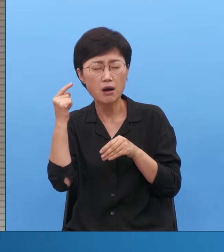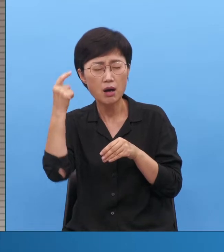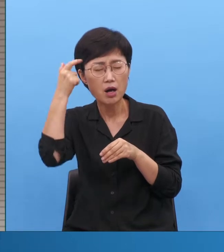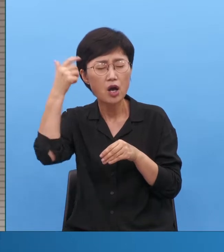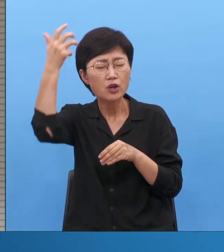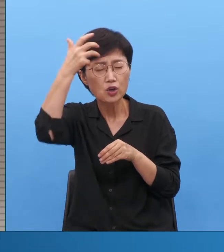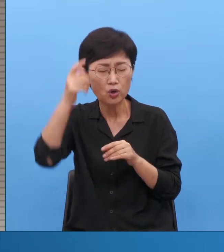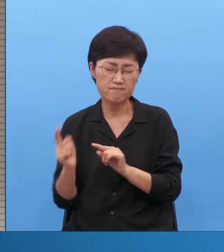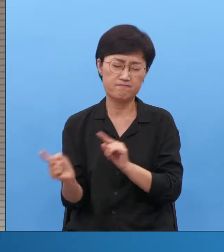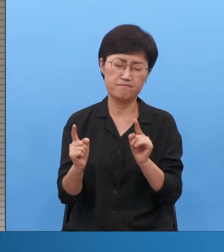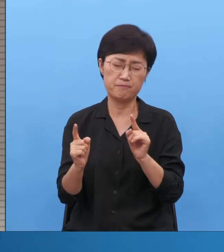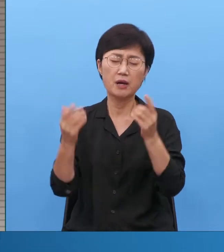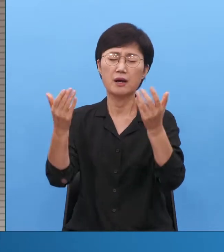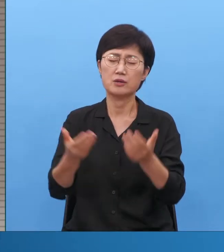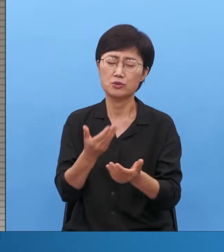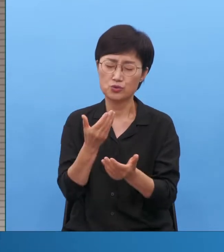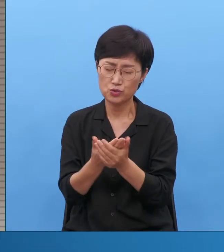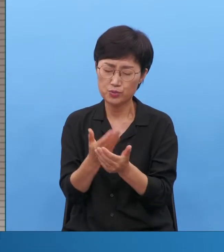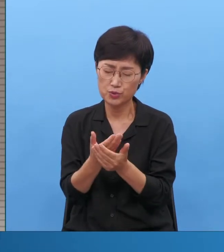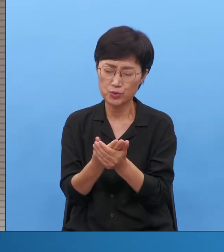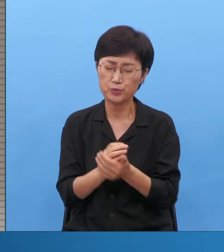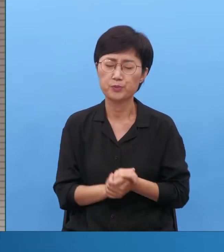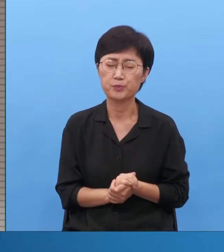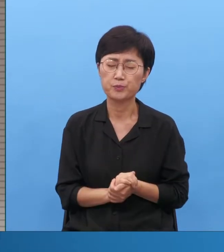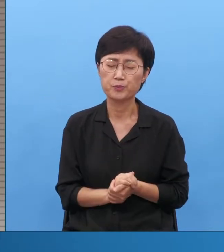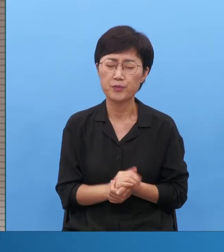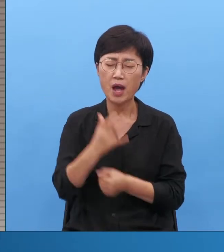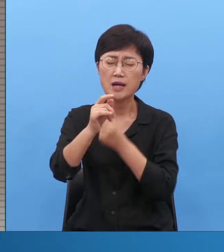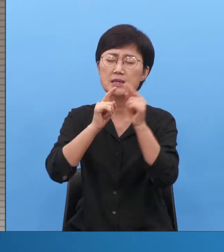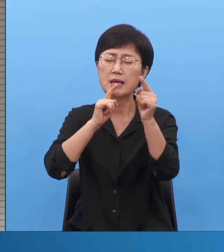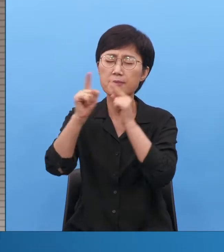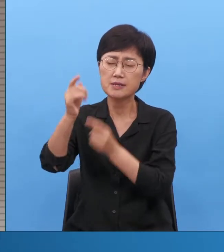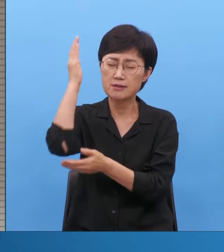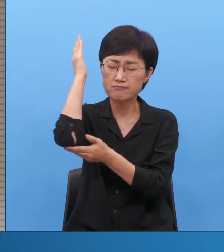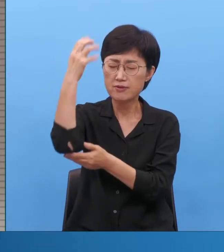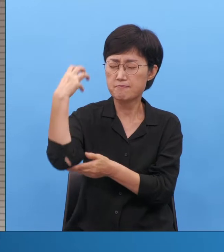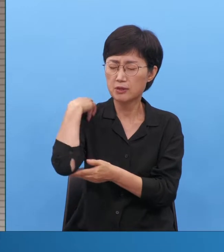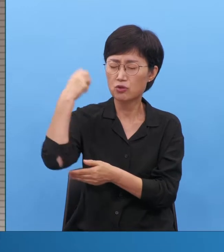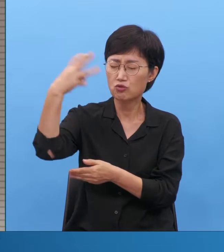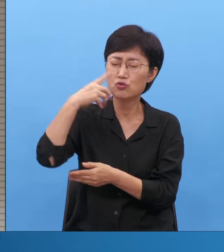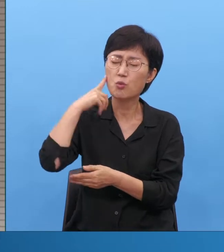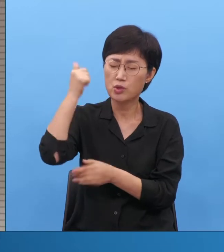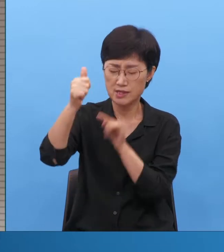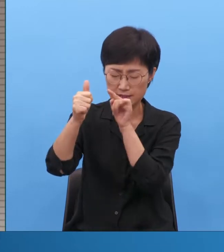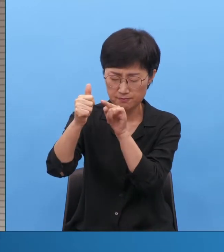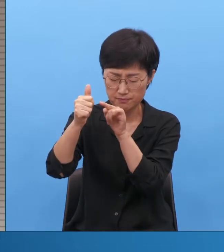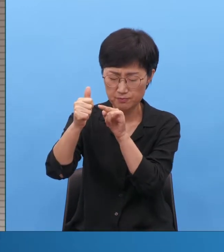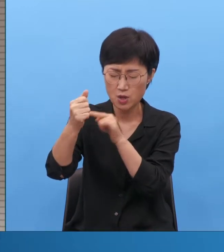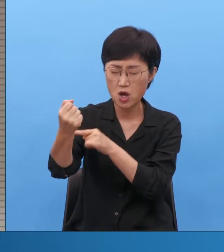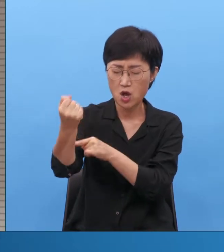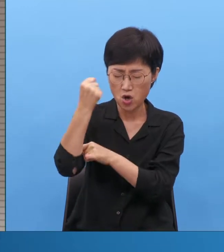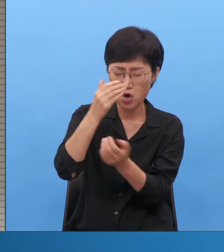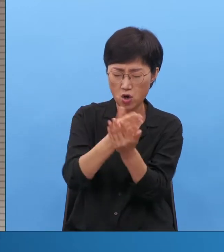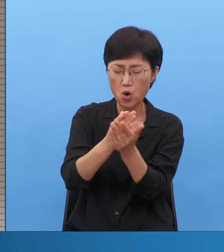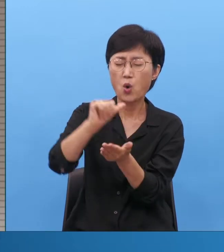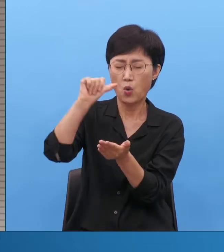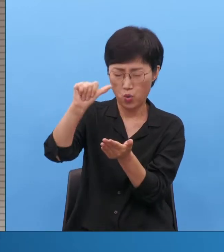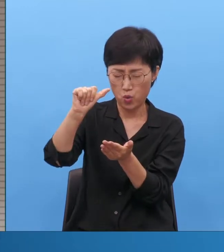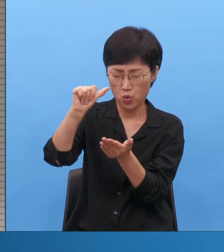May they praise be a praise that saves souls. 말씀 증거하시는 주의 종에게 오력의 신과